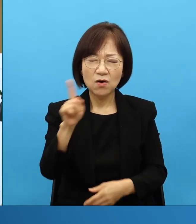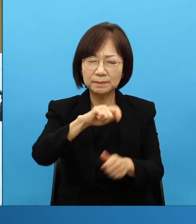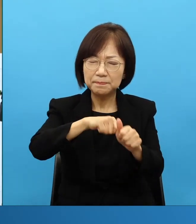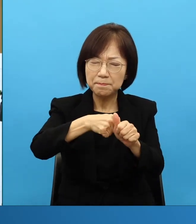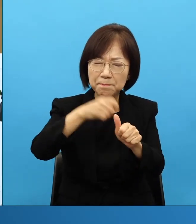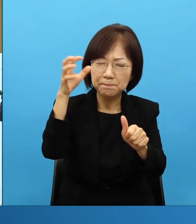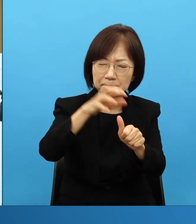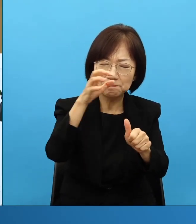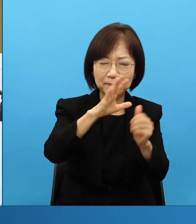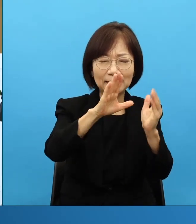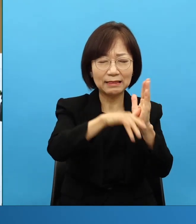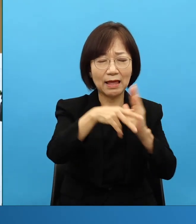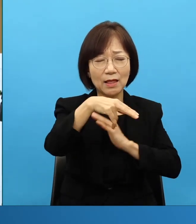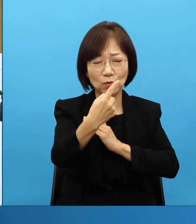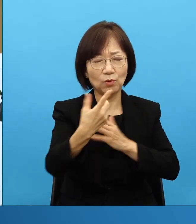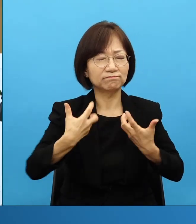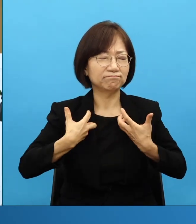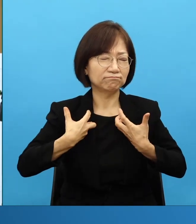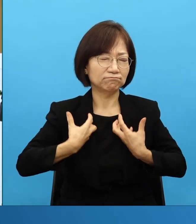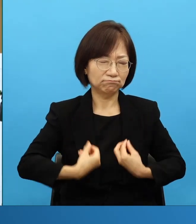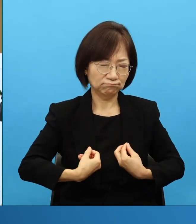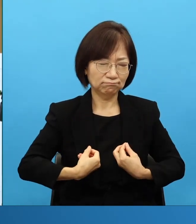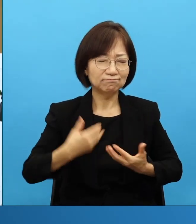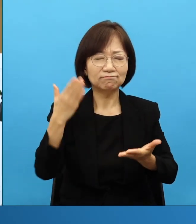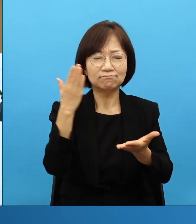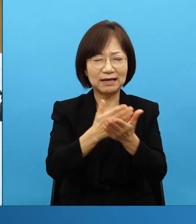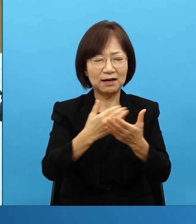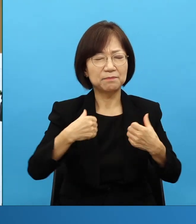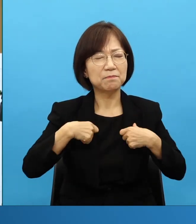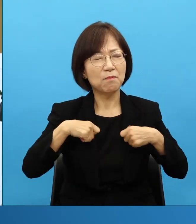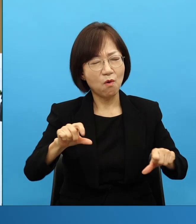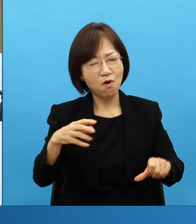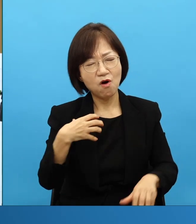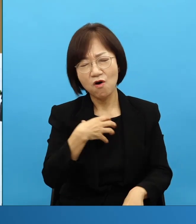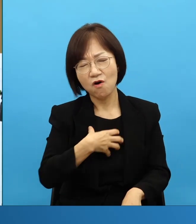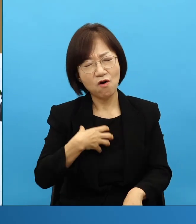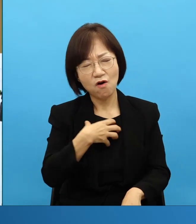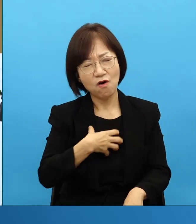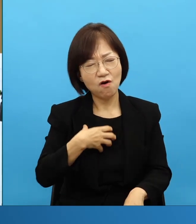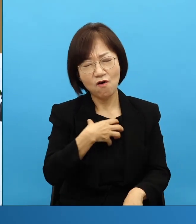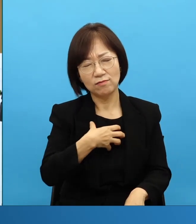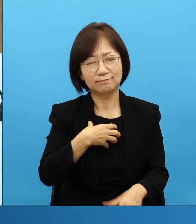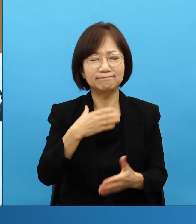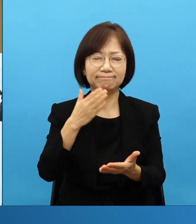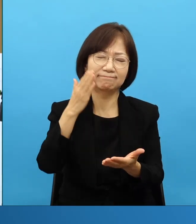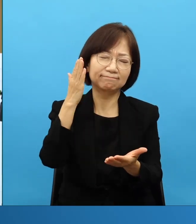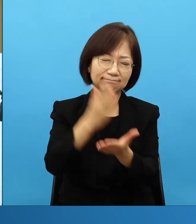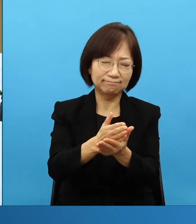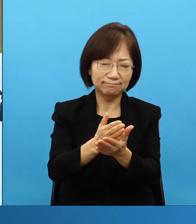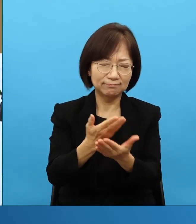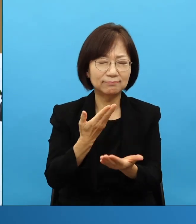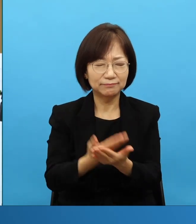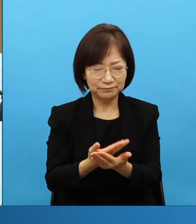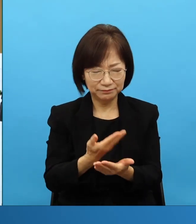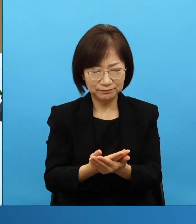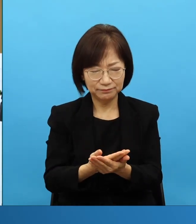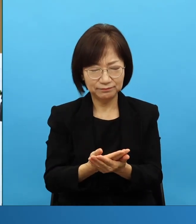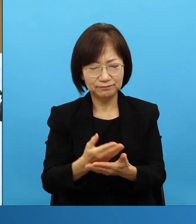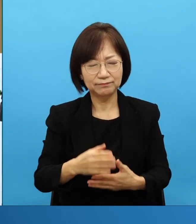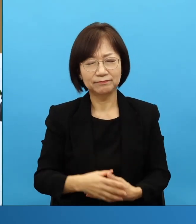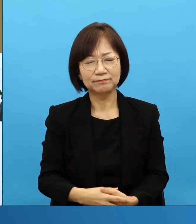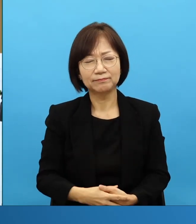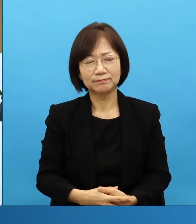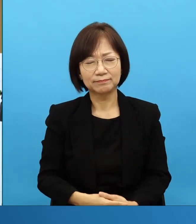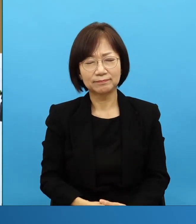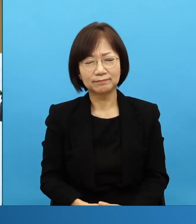앞에도 낙심도 포기도 염려도 우리의 것이 아니요 Regardless of any persecution that may come before us, we will